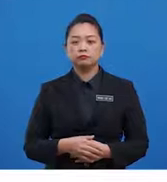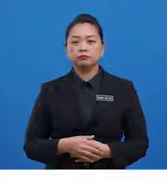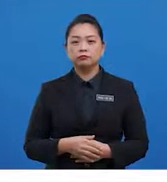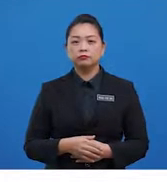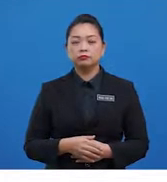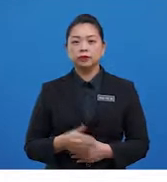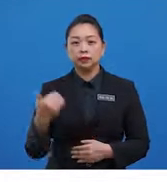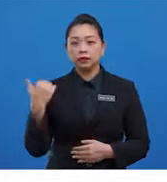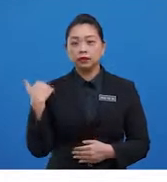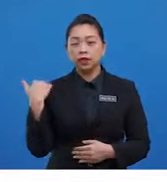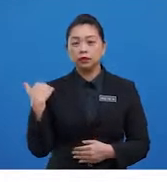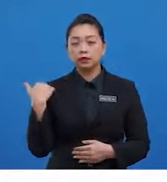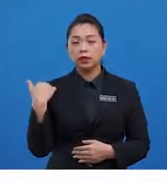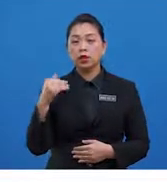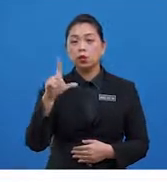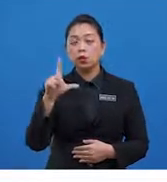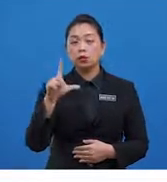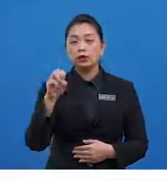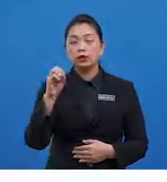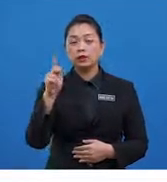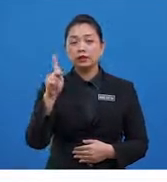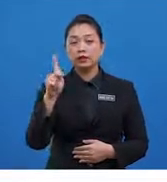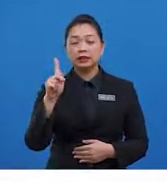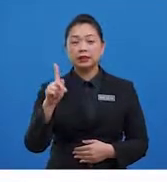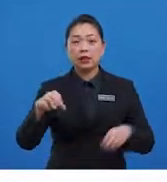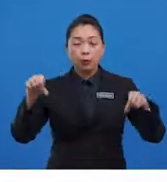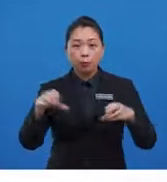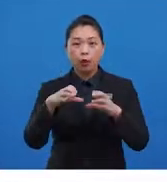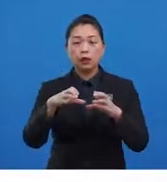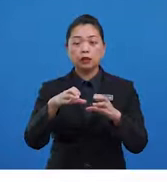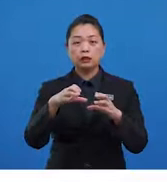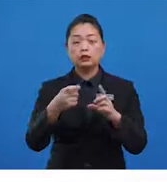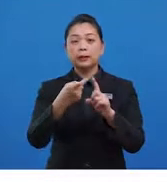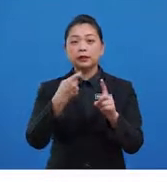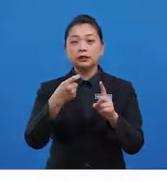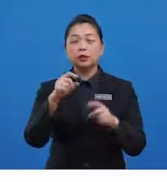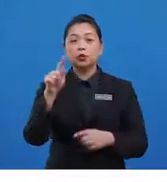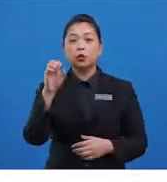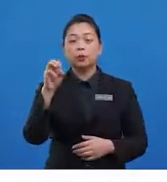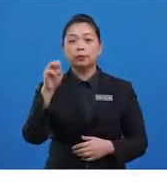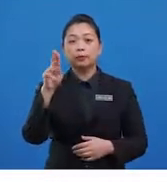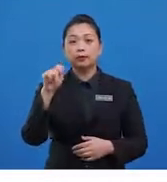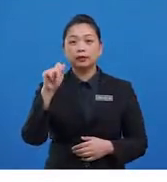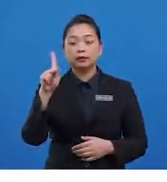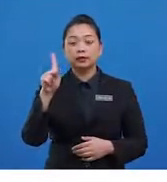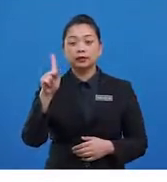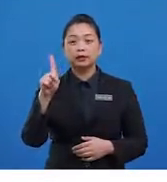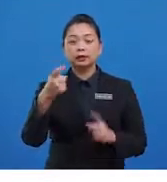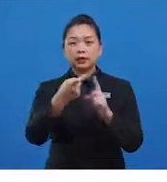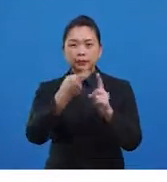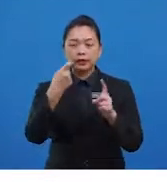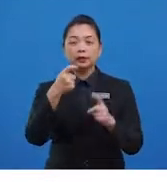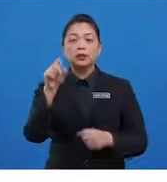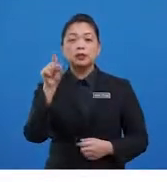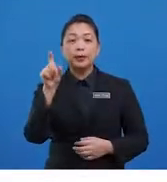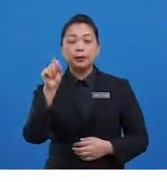3 dan diperbuat daripada tombak-tombak pusakan dari 11 buah